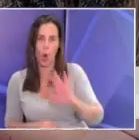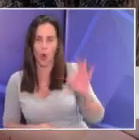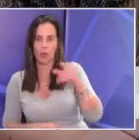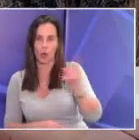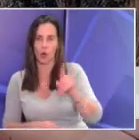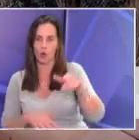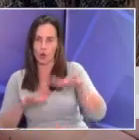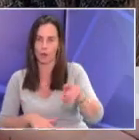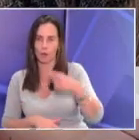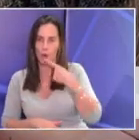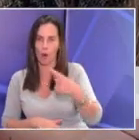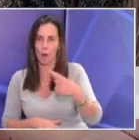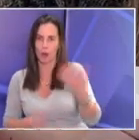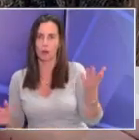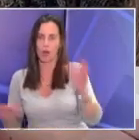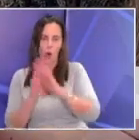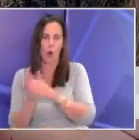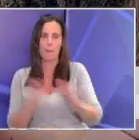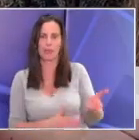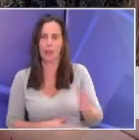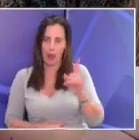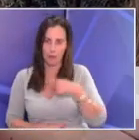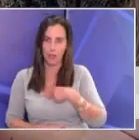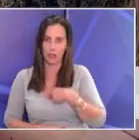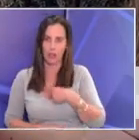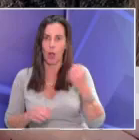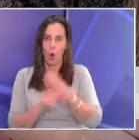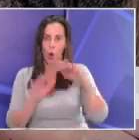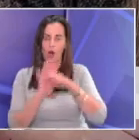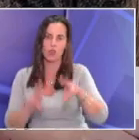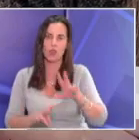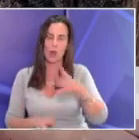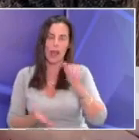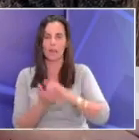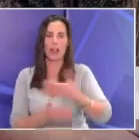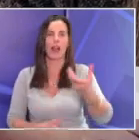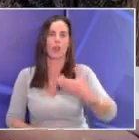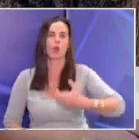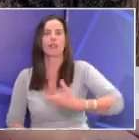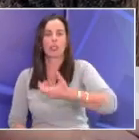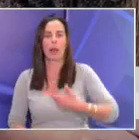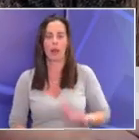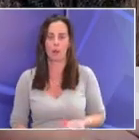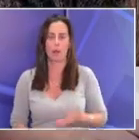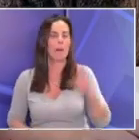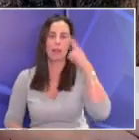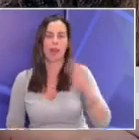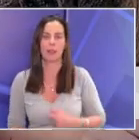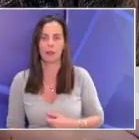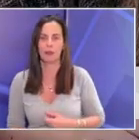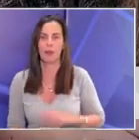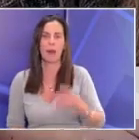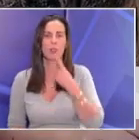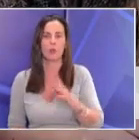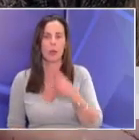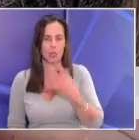את לא יושבת כאן וזורקת עליי את הכוס הזאת, הכל בסדר, אבל אני אחוקק נגד האפשרות שחלילה תקחי את הכוס ותחליטי לפגוע בי. מה דעתך? מה